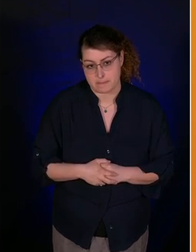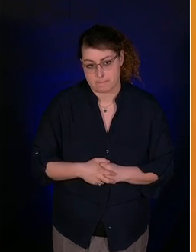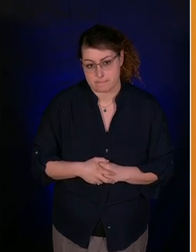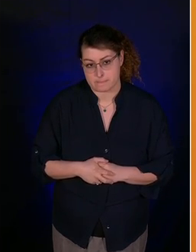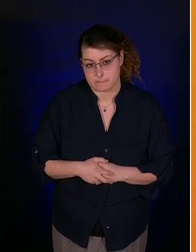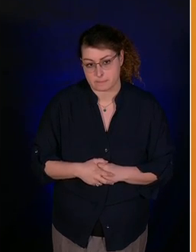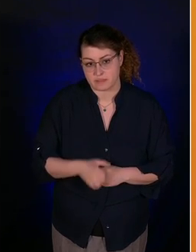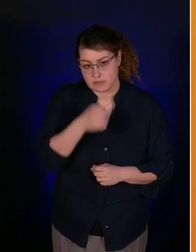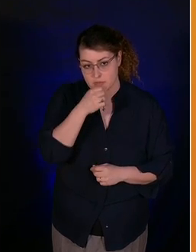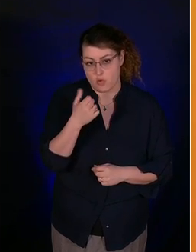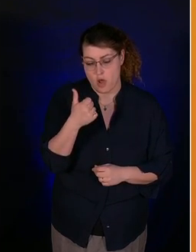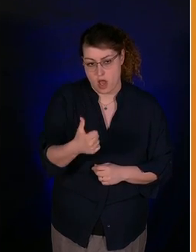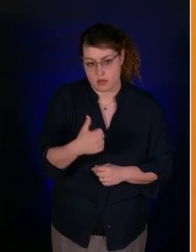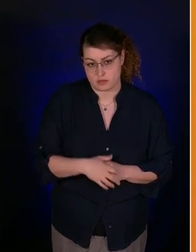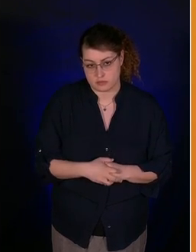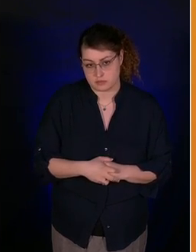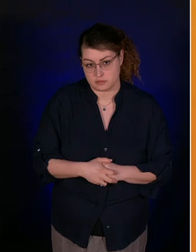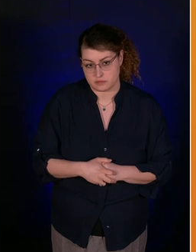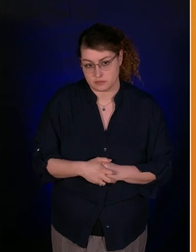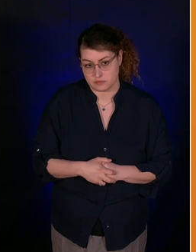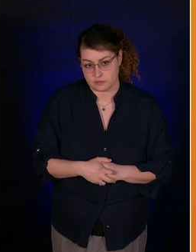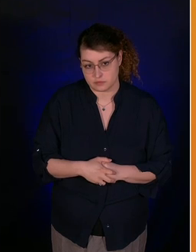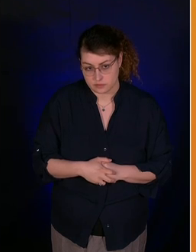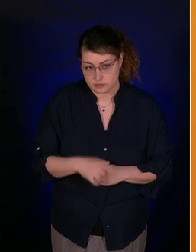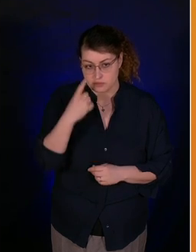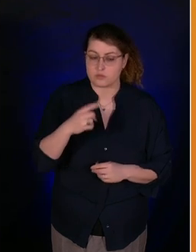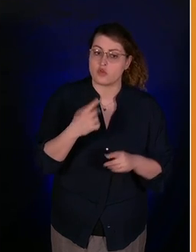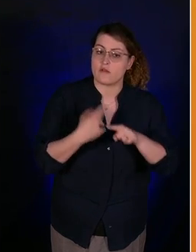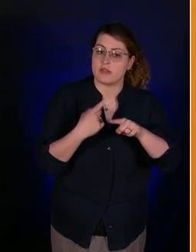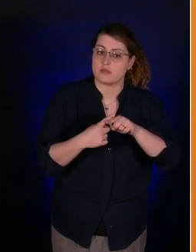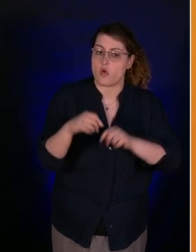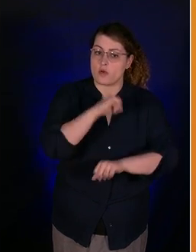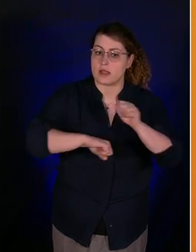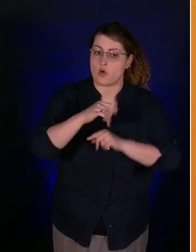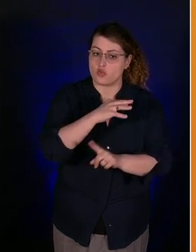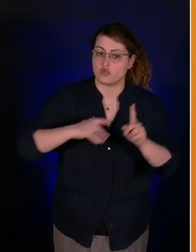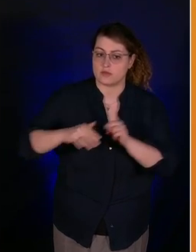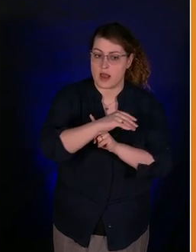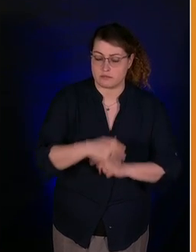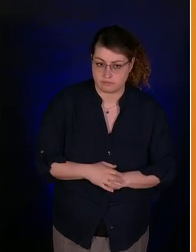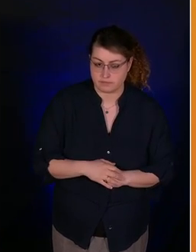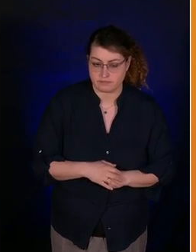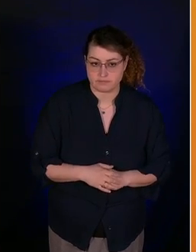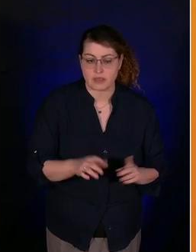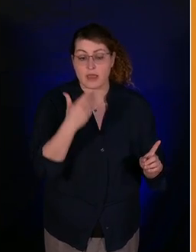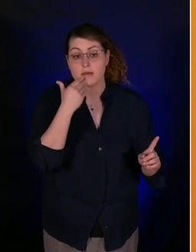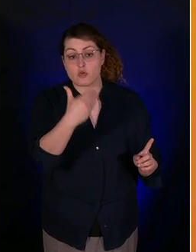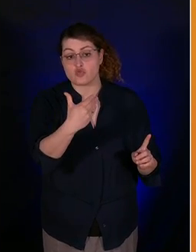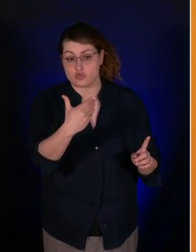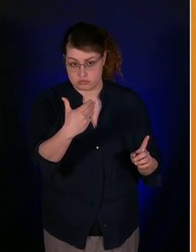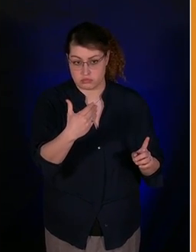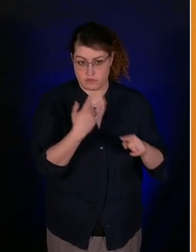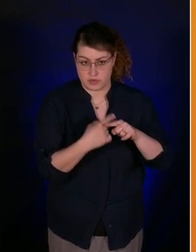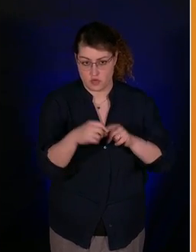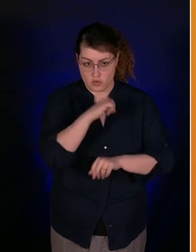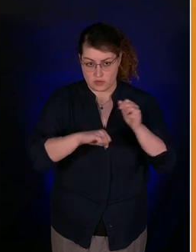au micro 1. Donc Romain Rivière pour la Fédé Orgas Sociaux. Vas-y Romain. Alors je suis délégué de la Fédé des Orgas Sociaux